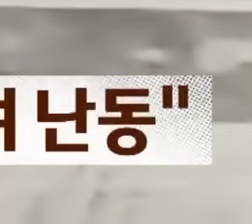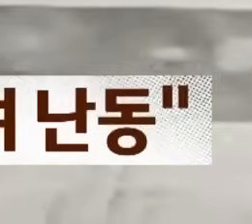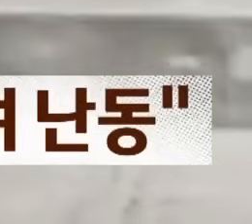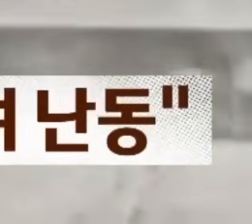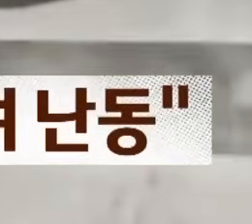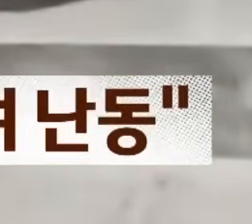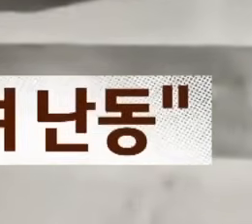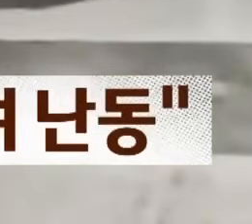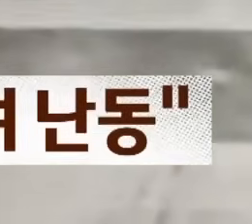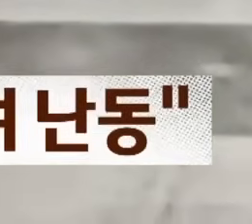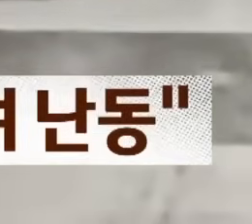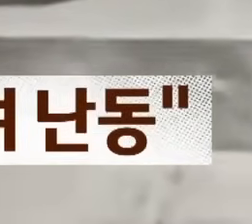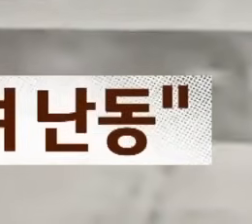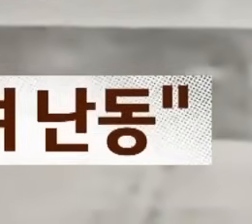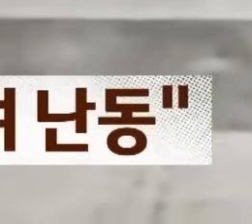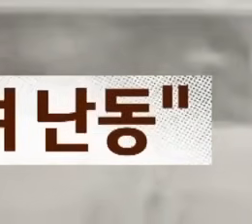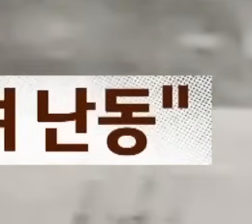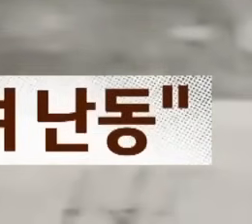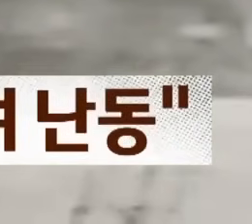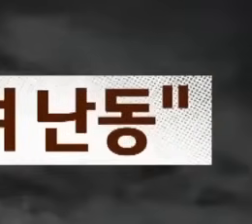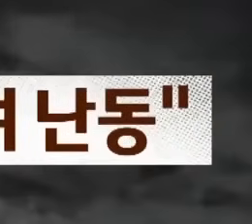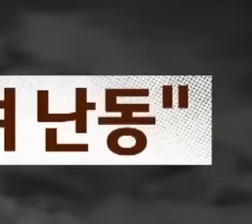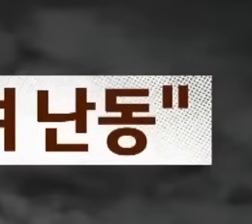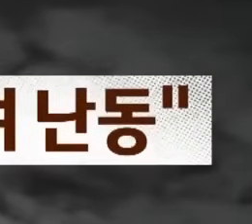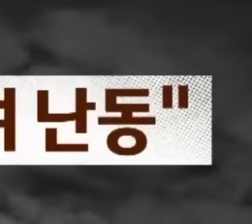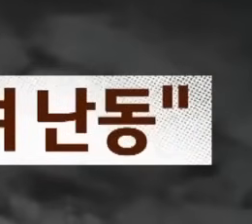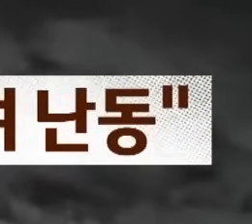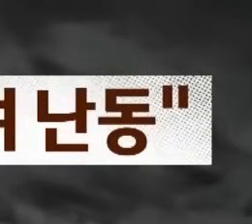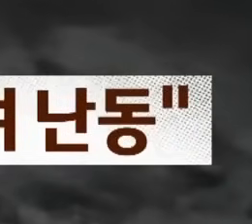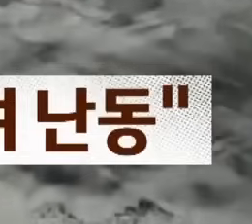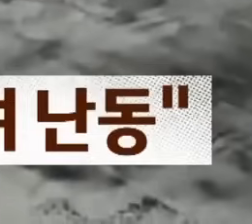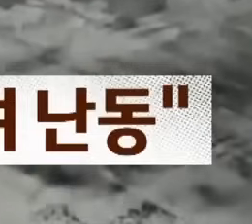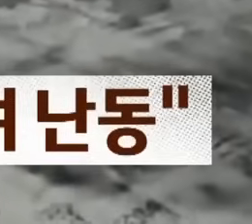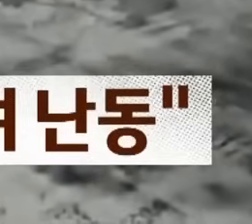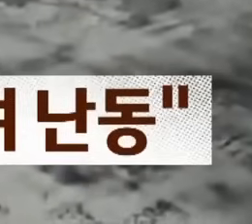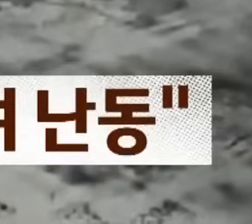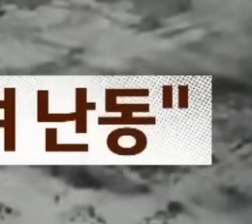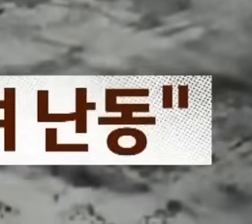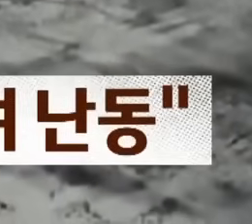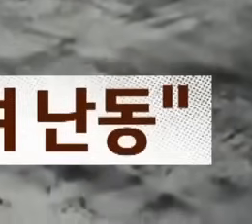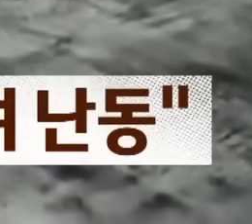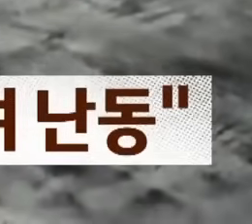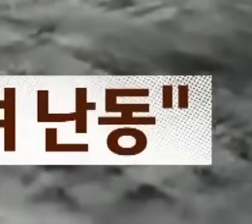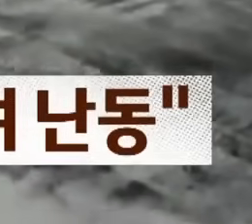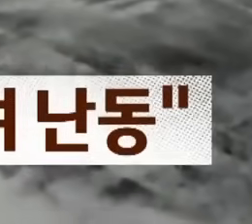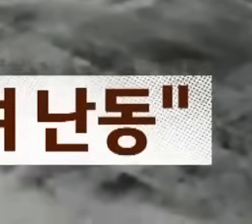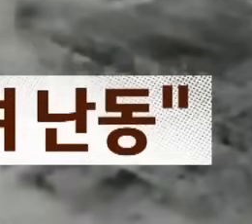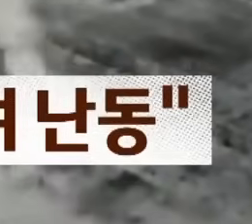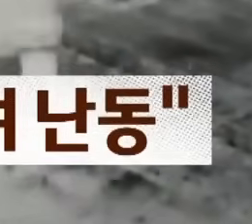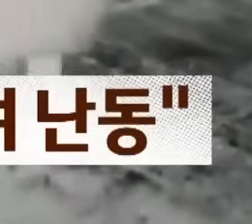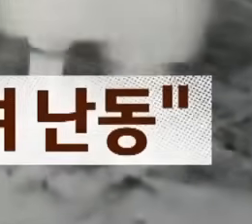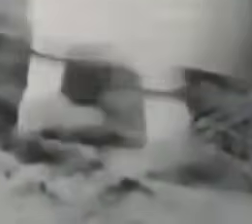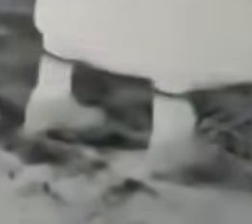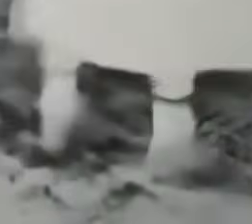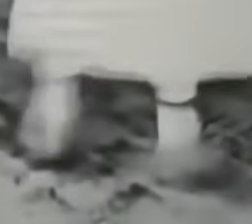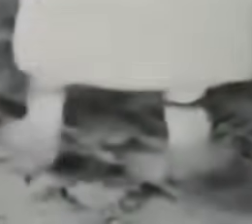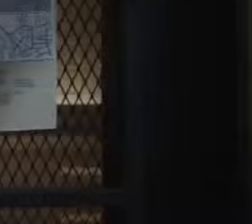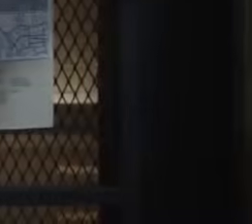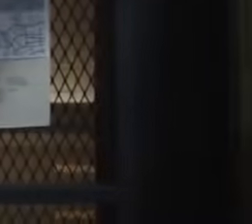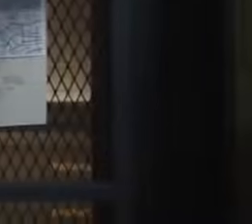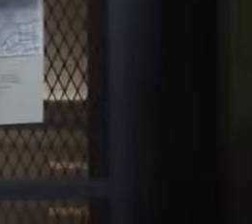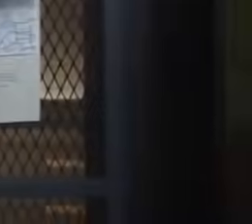들어왔습니다. 피해자에게 욕설을 하며 둔기까지 휘둘렀는데 벌금 내면 그만이라서 폭행을 이어갔다는